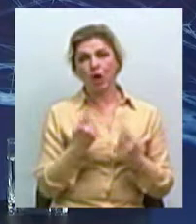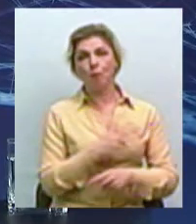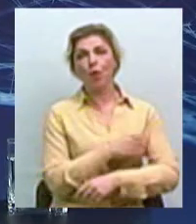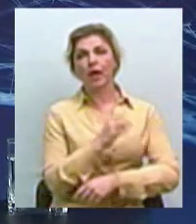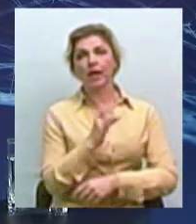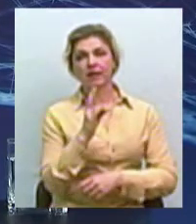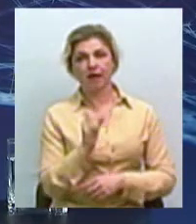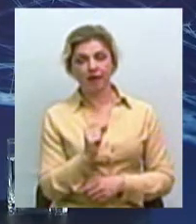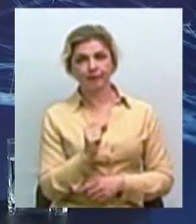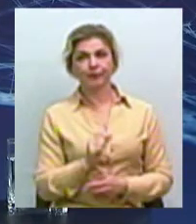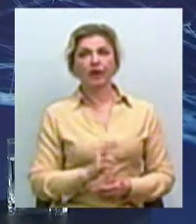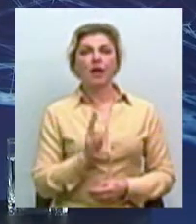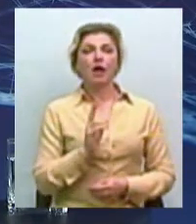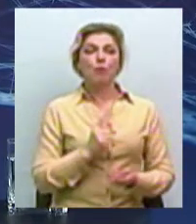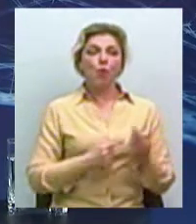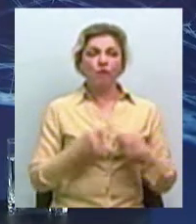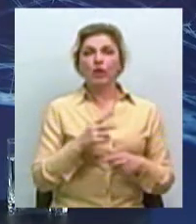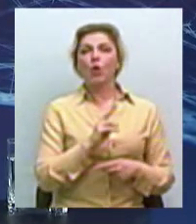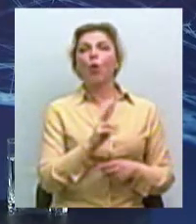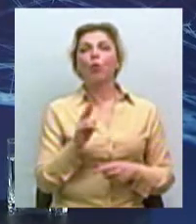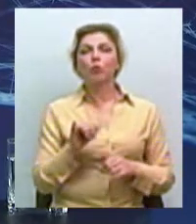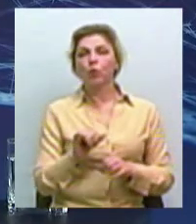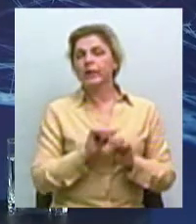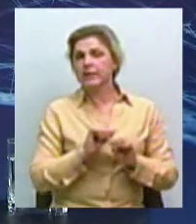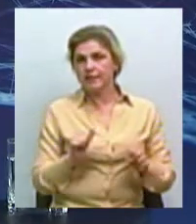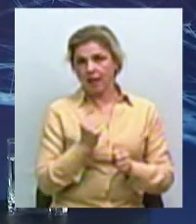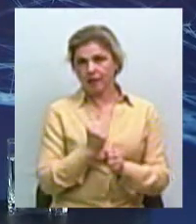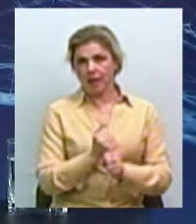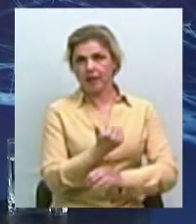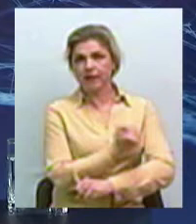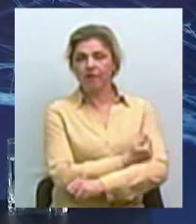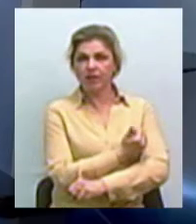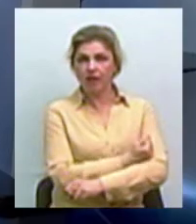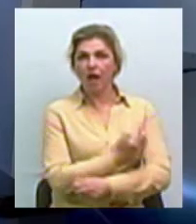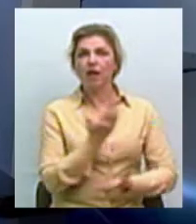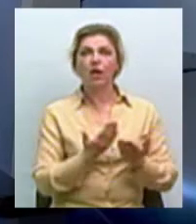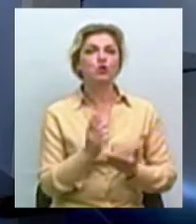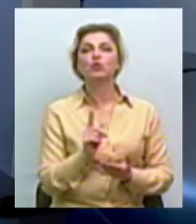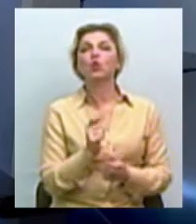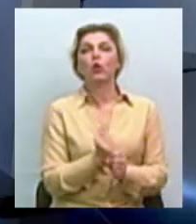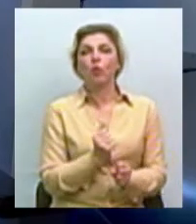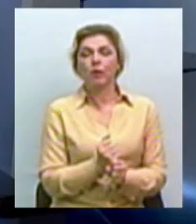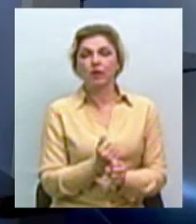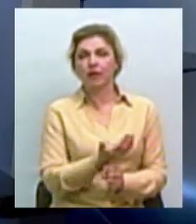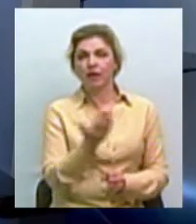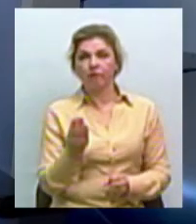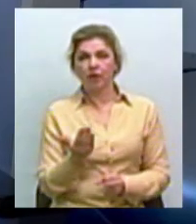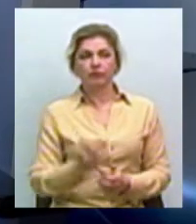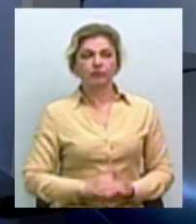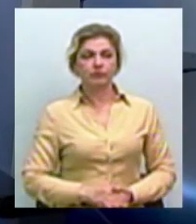поліклініки. Повертаючись до тих, кому не можна робити щеплення від дифтерії, що їм робити? Адже вони